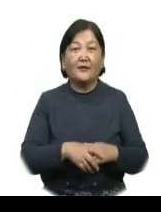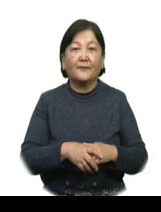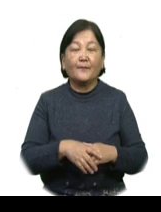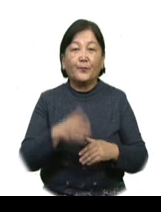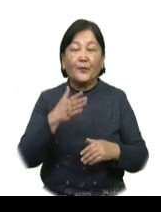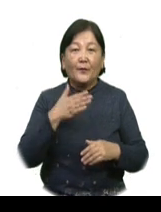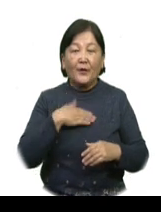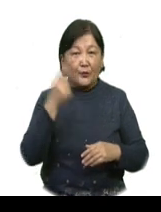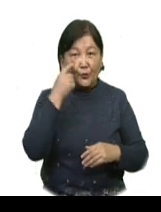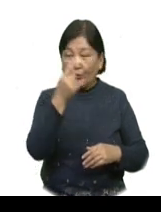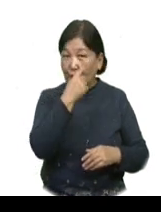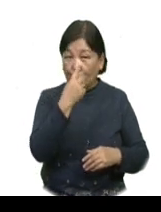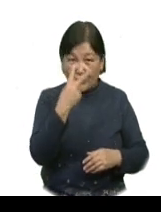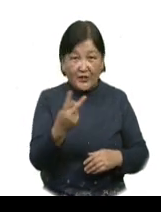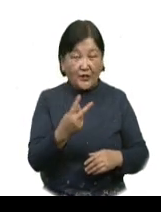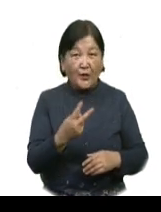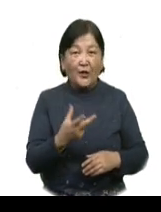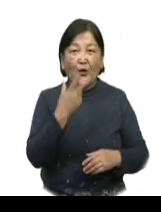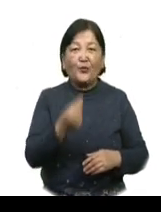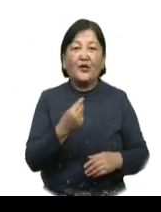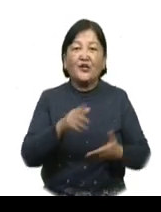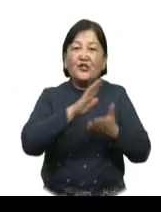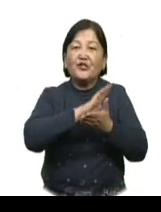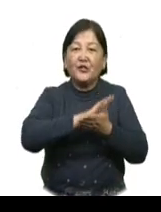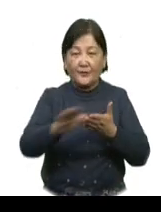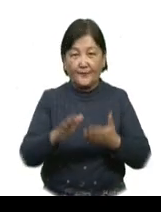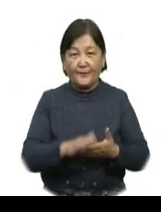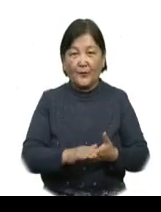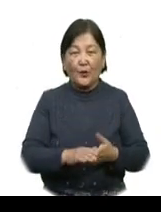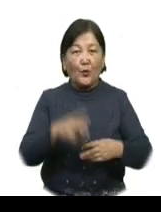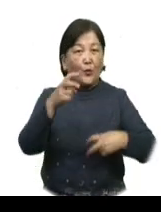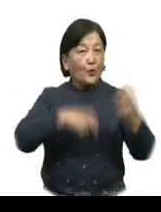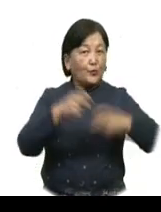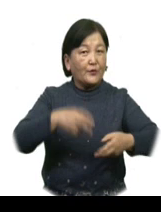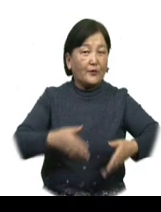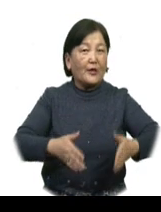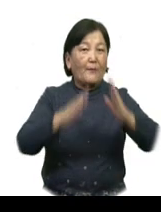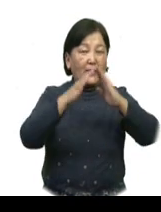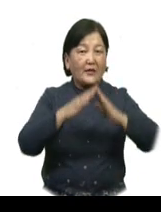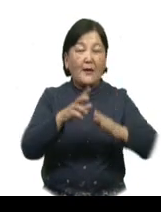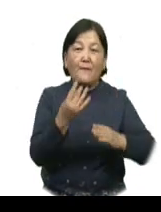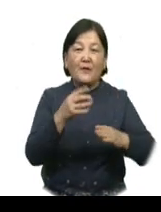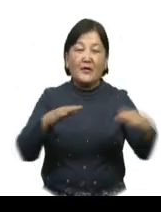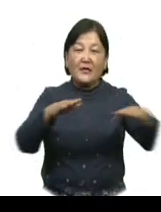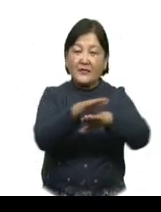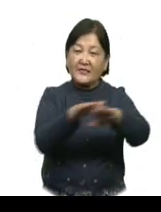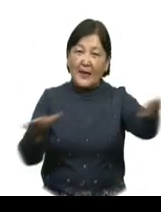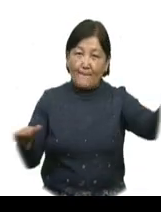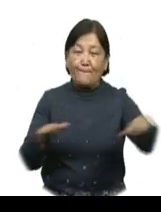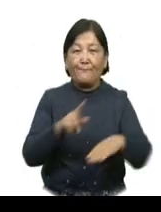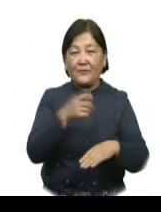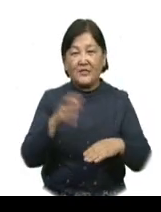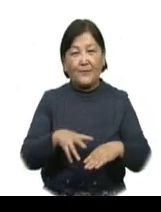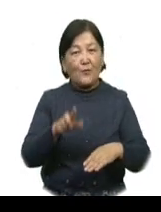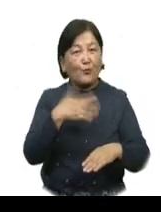одоо бидэнд нүдэнд үзэгдэхээр үнэхээр одоо тийм шин одоо үйлдвэр барилга зам тийм ээ ийм